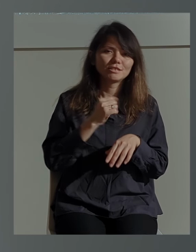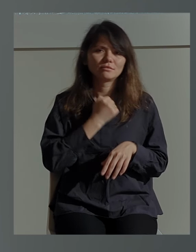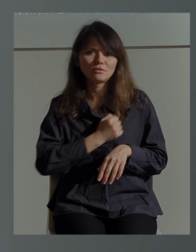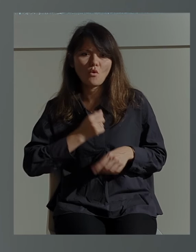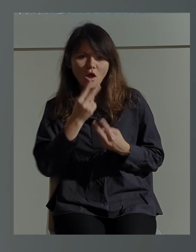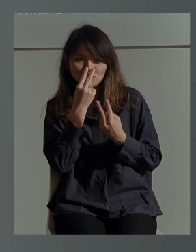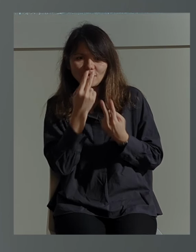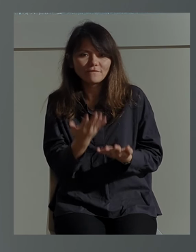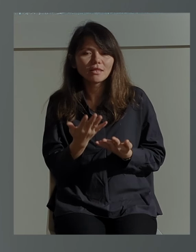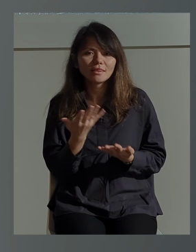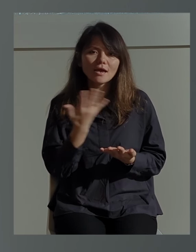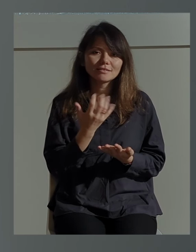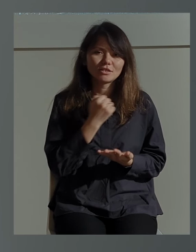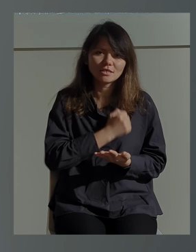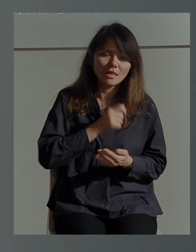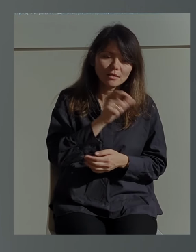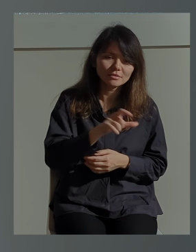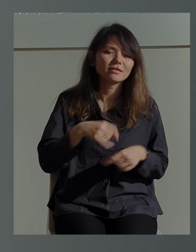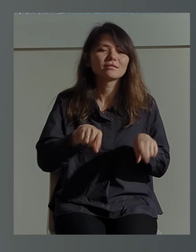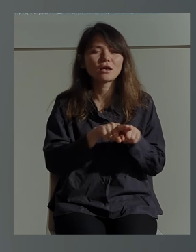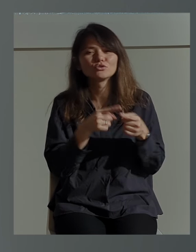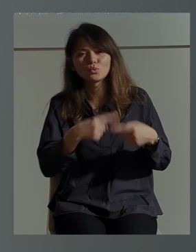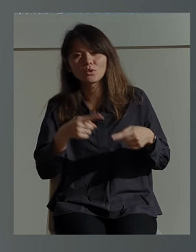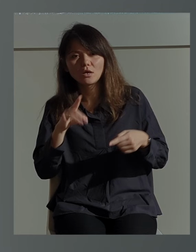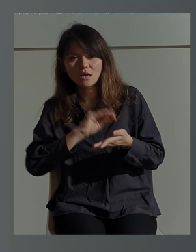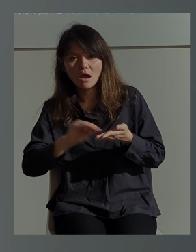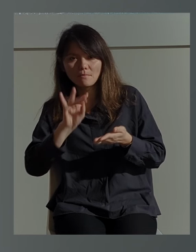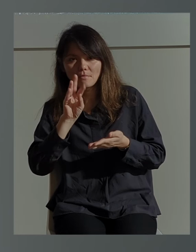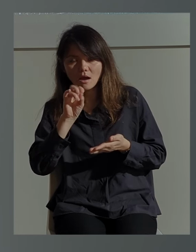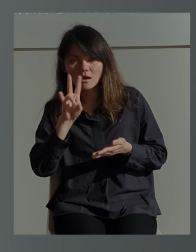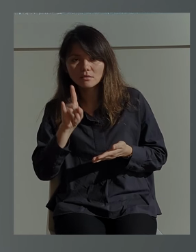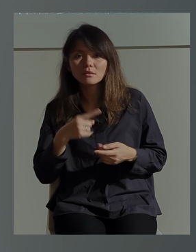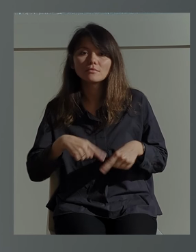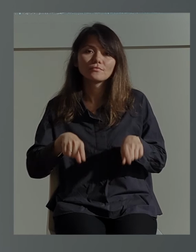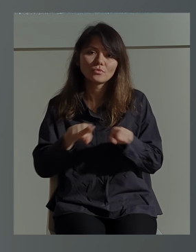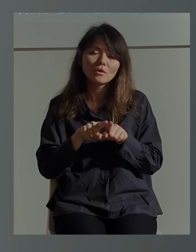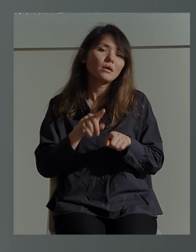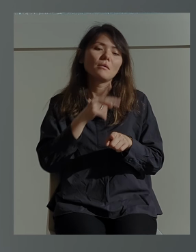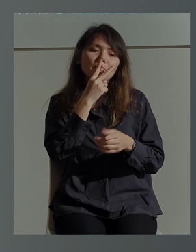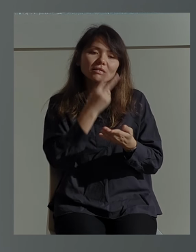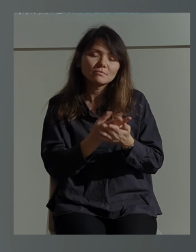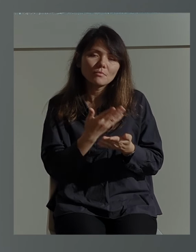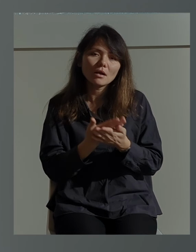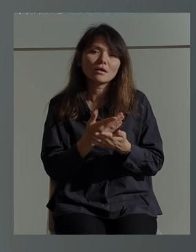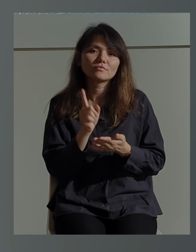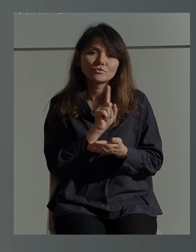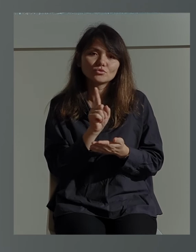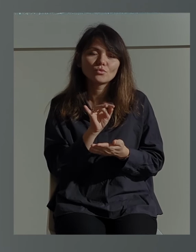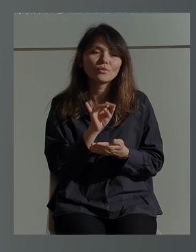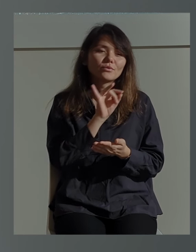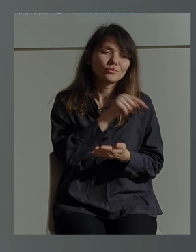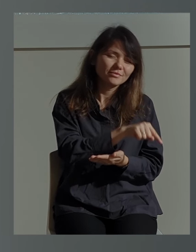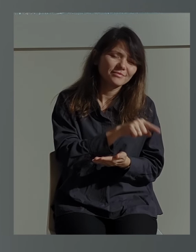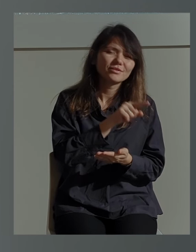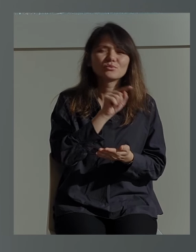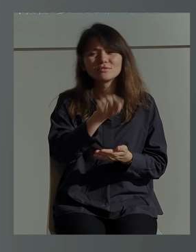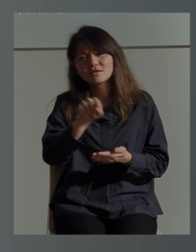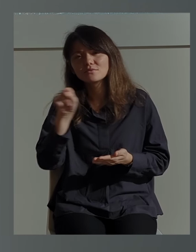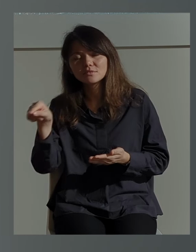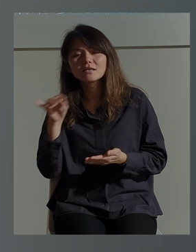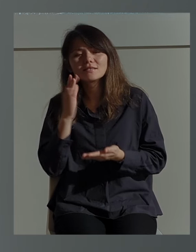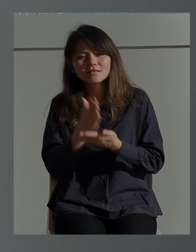герои но в общем остаются и такие романы но также и мог в серую мораль то есть показывать что и у тех и у других и у третьих есть